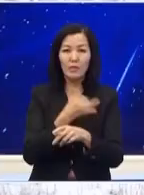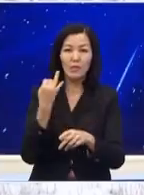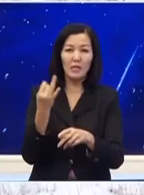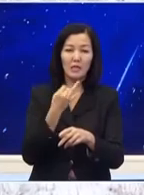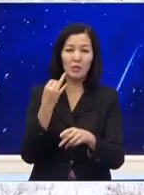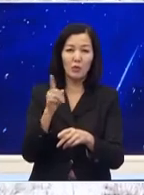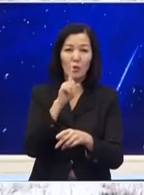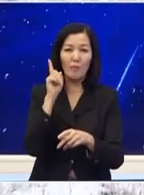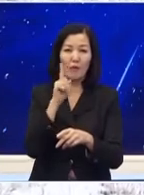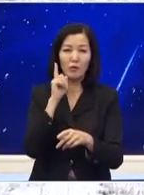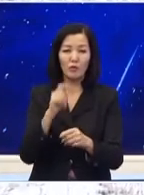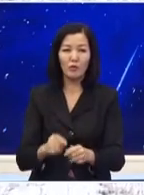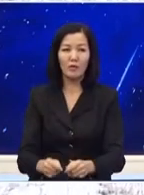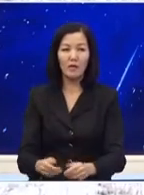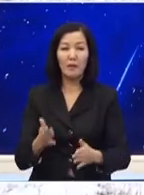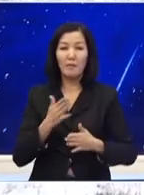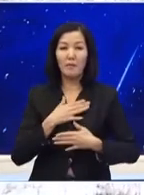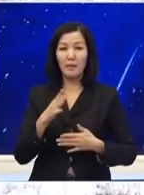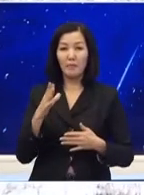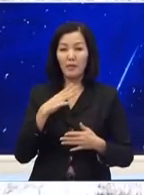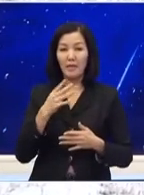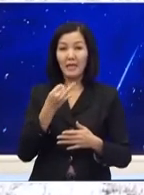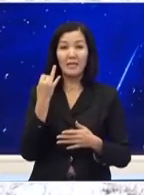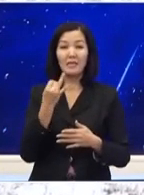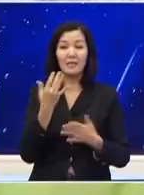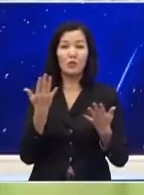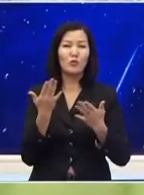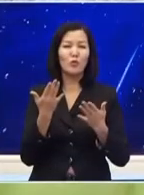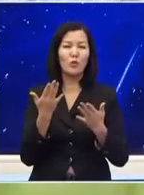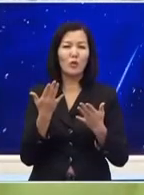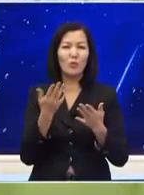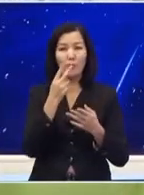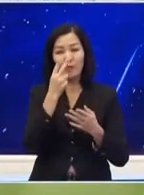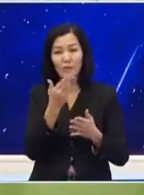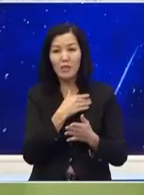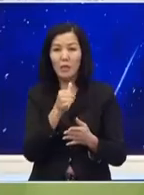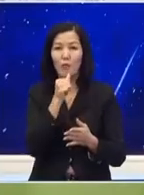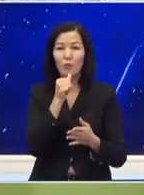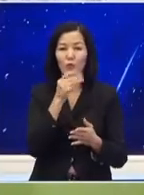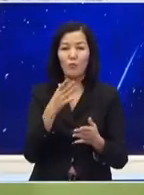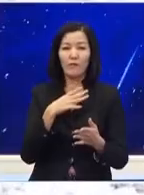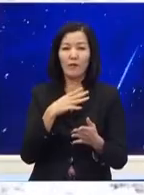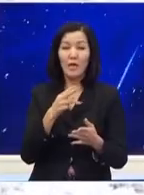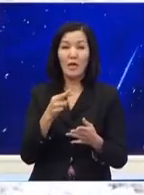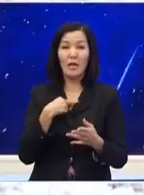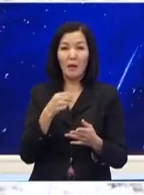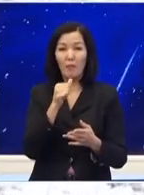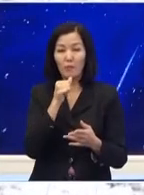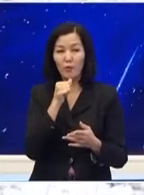молодежь. Мне было интересно посмотреть, что это вообще, как это происходит, и самому попробовать, разумеется. Я